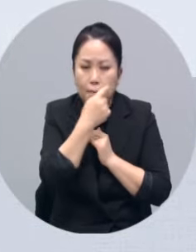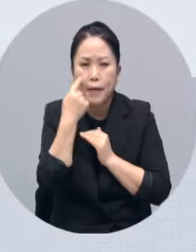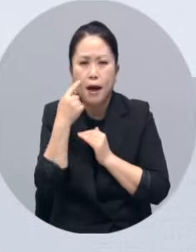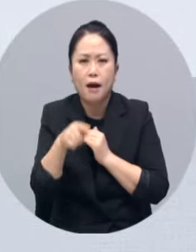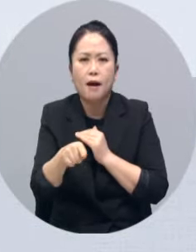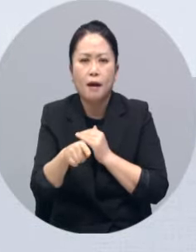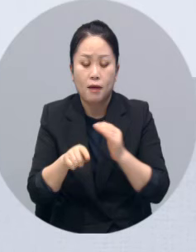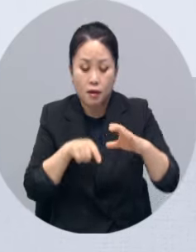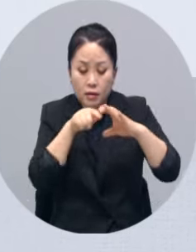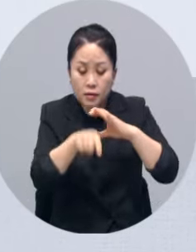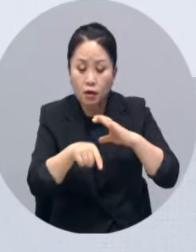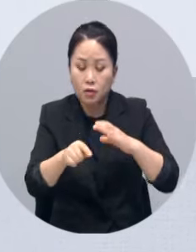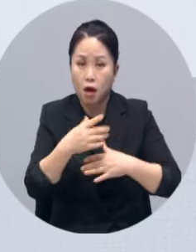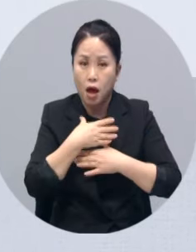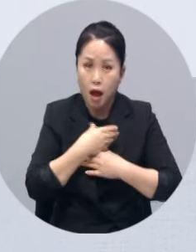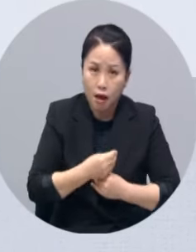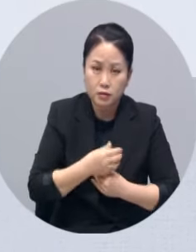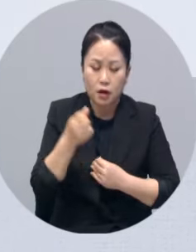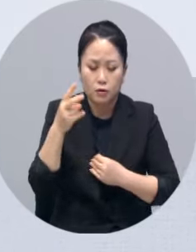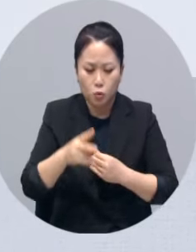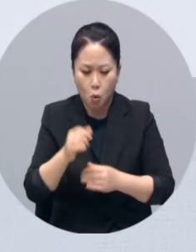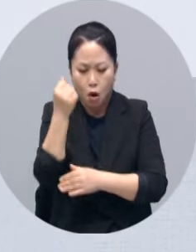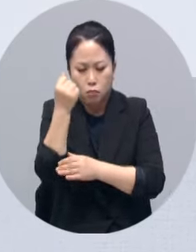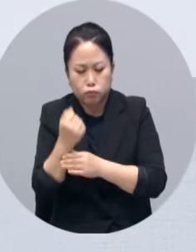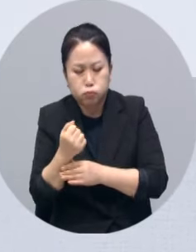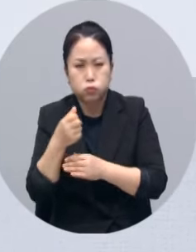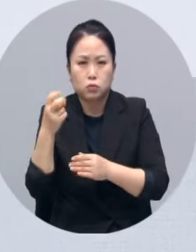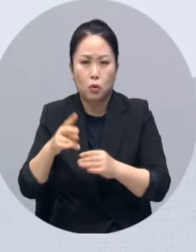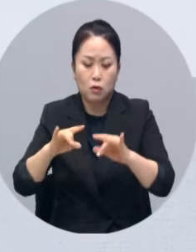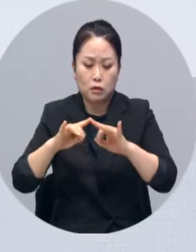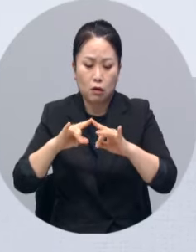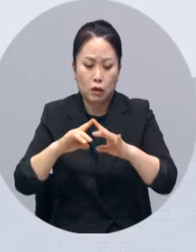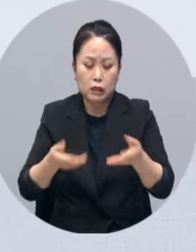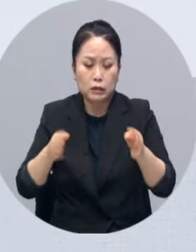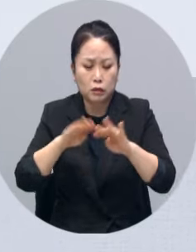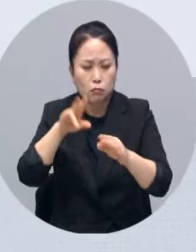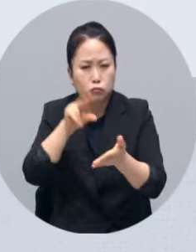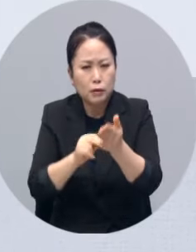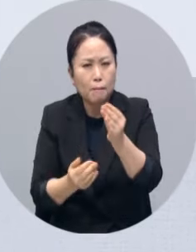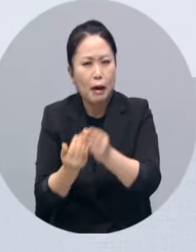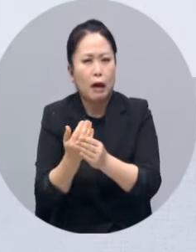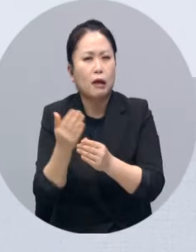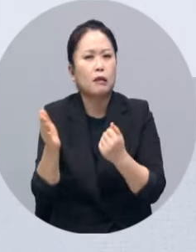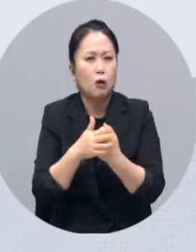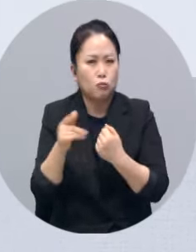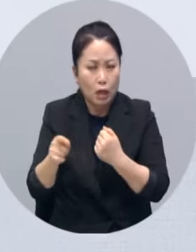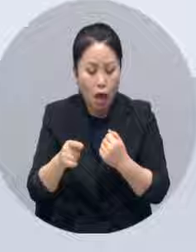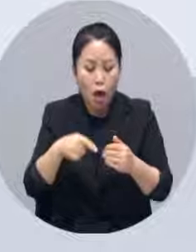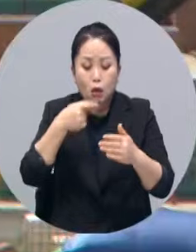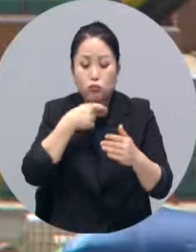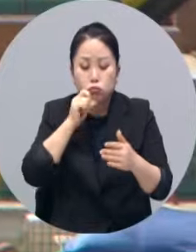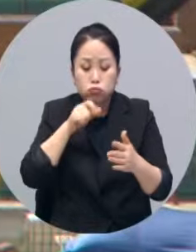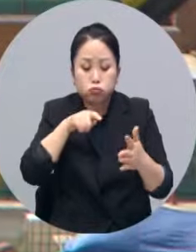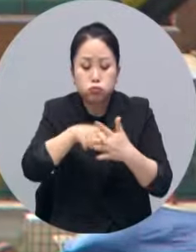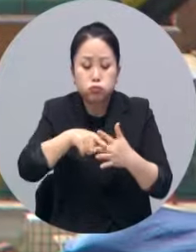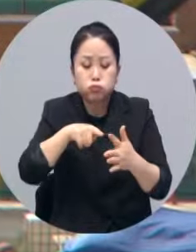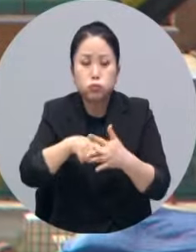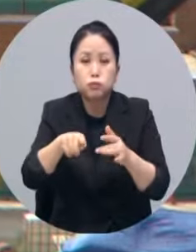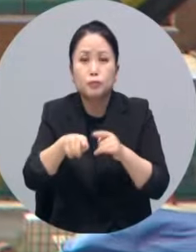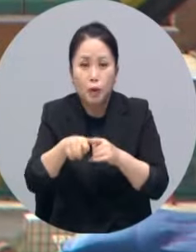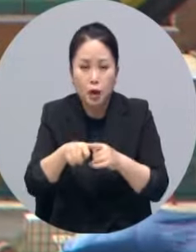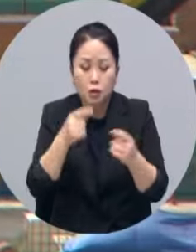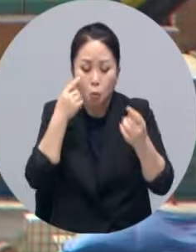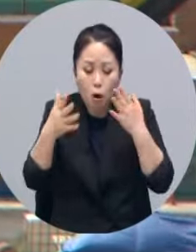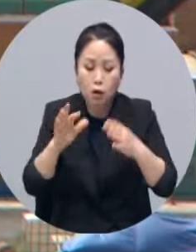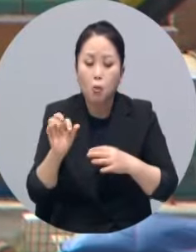부식, 전기시설 문제를 일으킬 수 있는 만큼 누수의 정확한 원인을 찾는 게 중요하다고 지적했습니다. 아무런